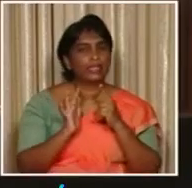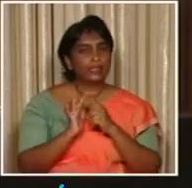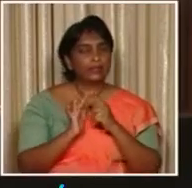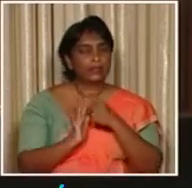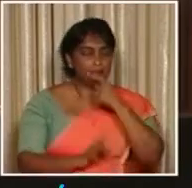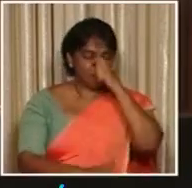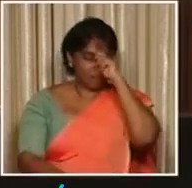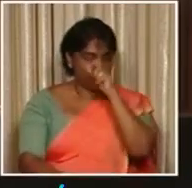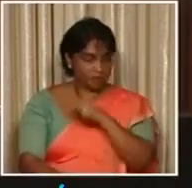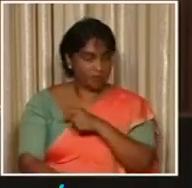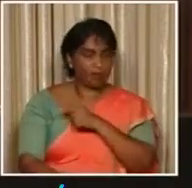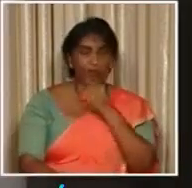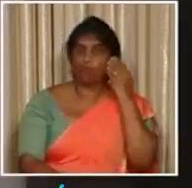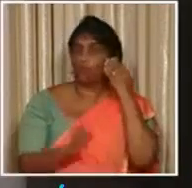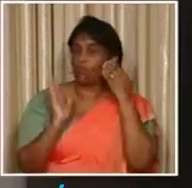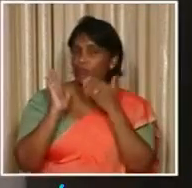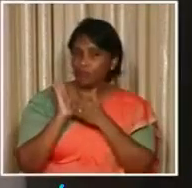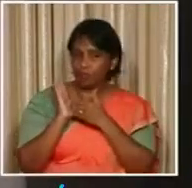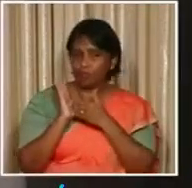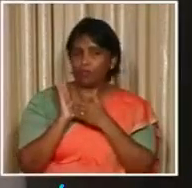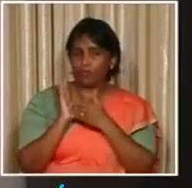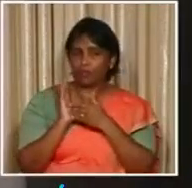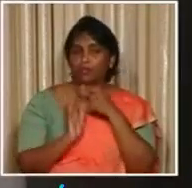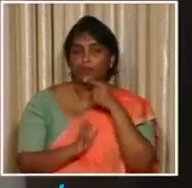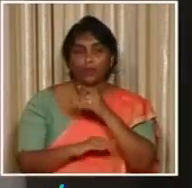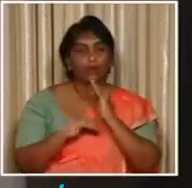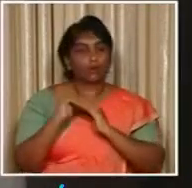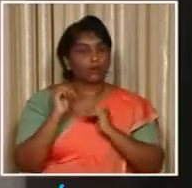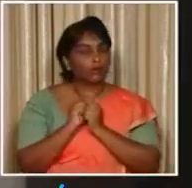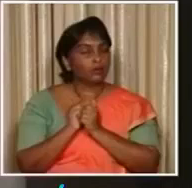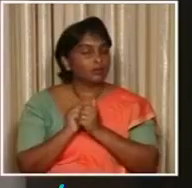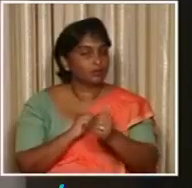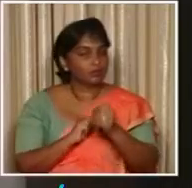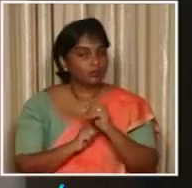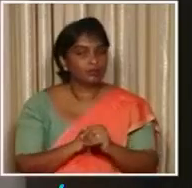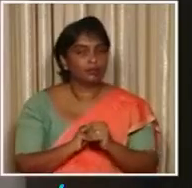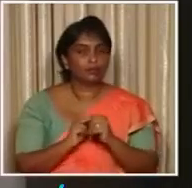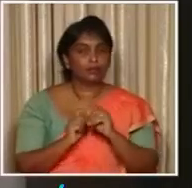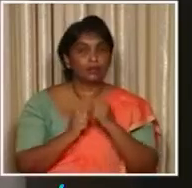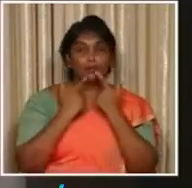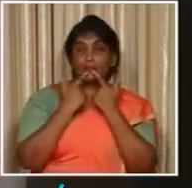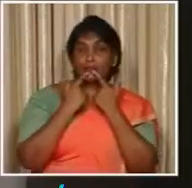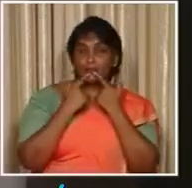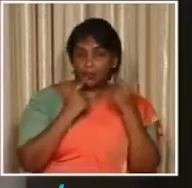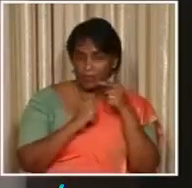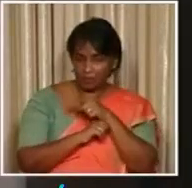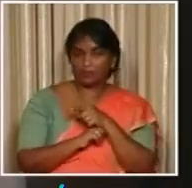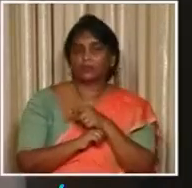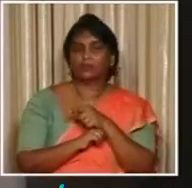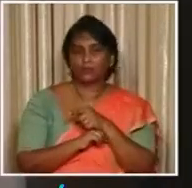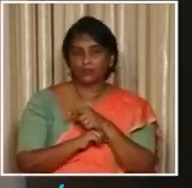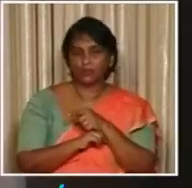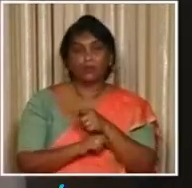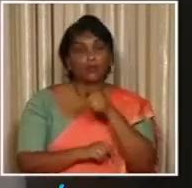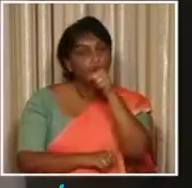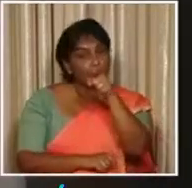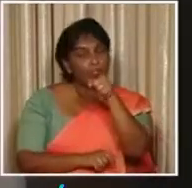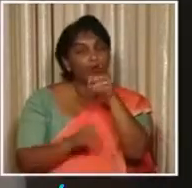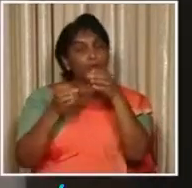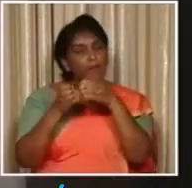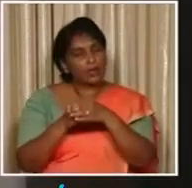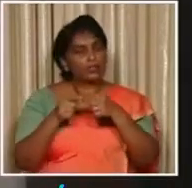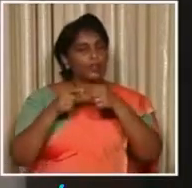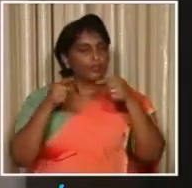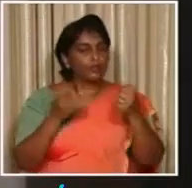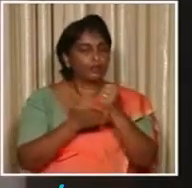මාකර් මැතිතුමා පිළිබඳව එතුමාගේ ක්‍රියාකලාපය තුළින් ගොඩනැගුණු ප්‍රතිරූපය ගැන ඔබත් පක්ෂ විපක්ෂ